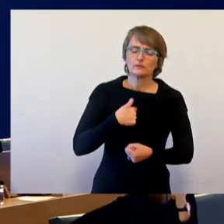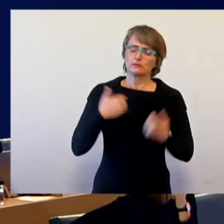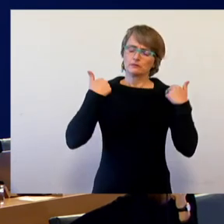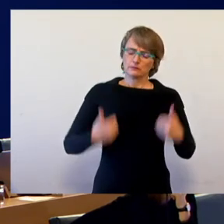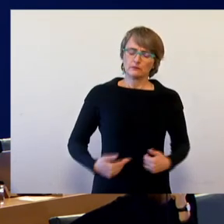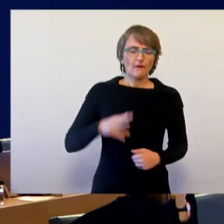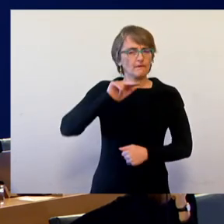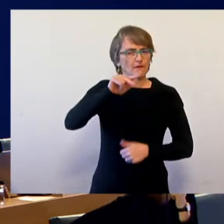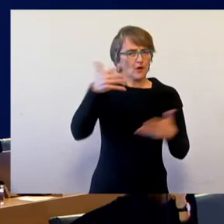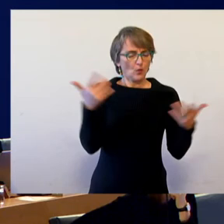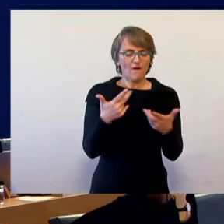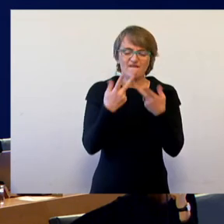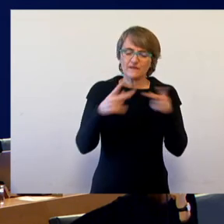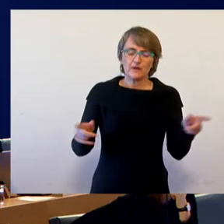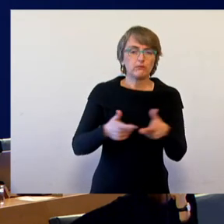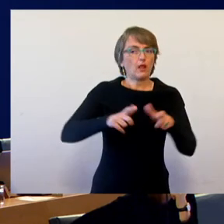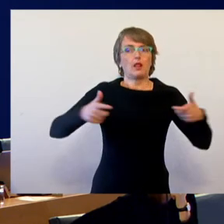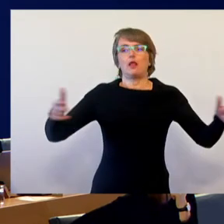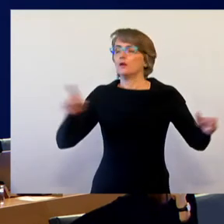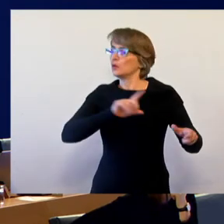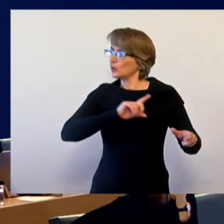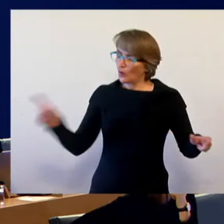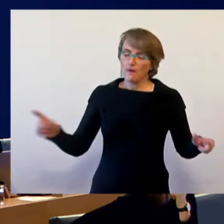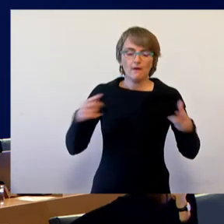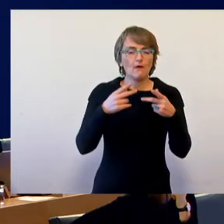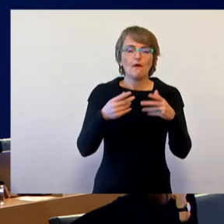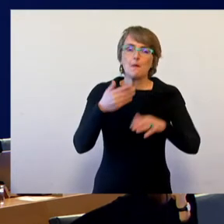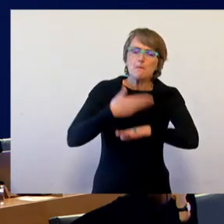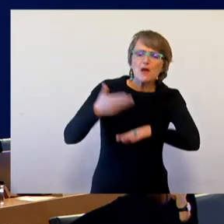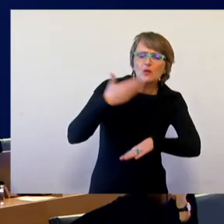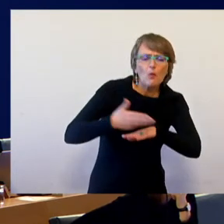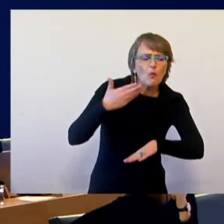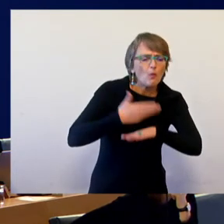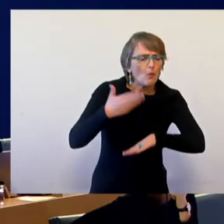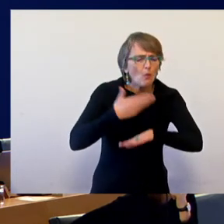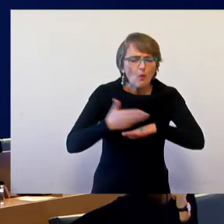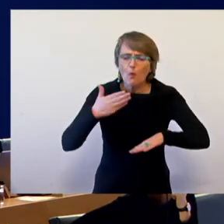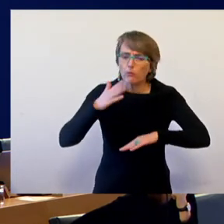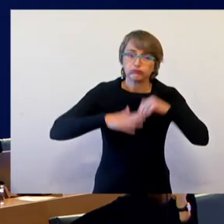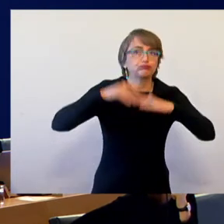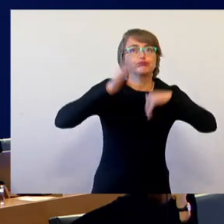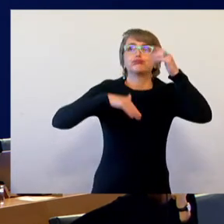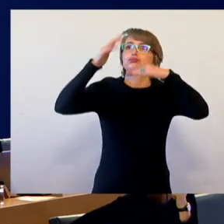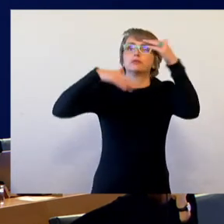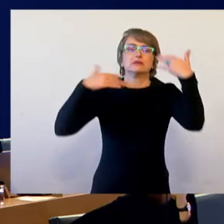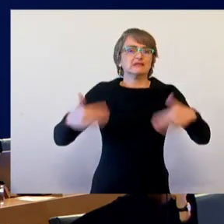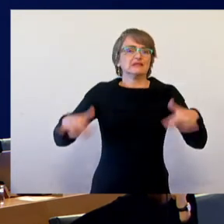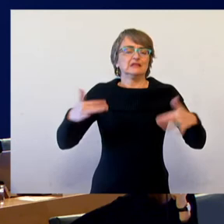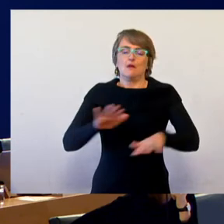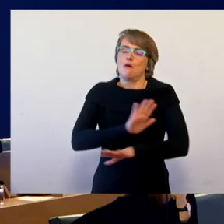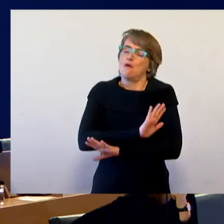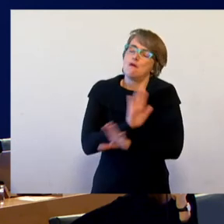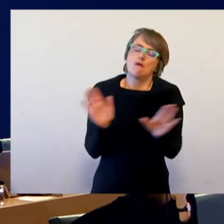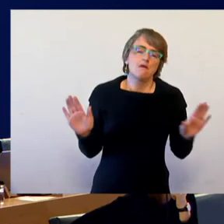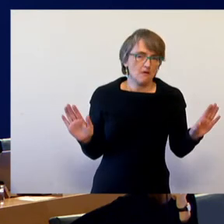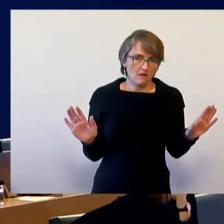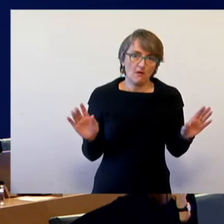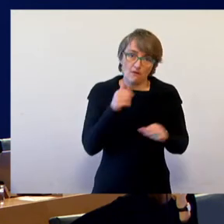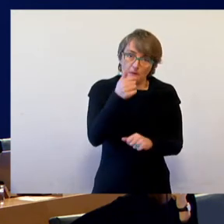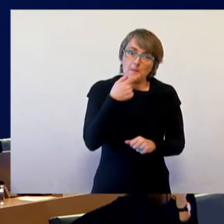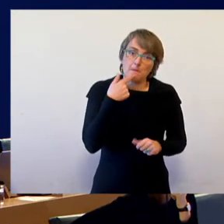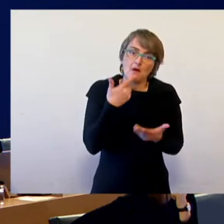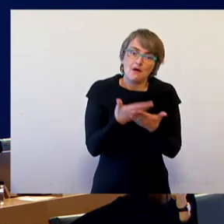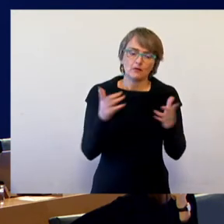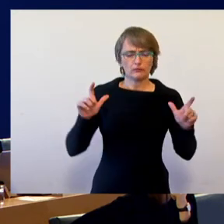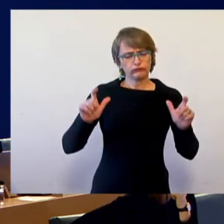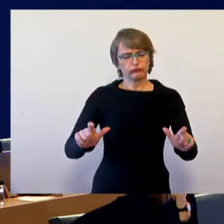ville. On ne peut plus se satisfaire de la bétonisation par des constructions d'immeubles. » Bon, quand on a le même diagnostic